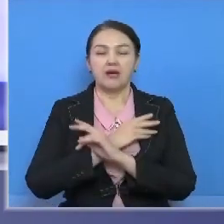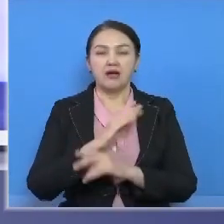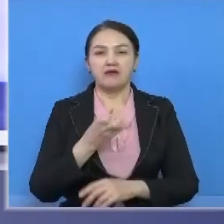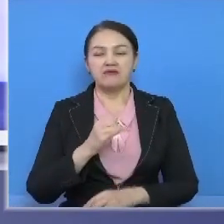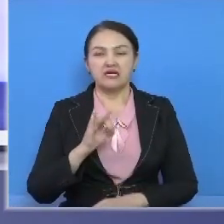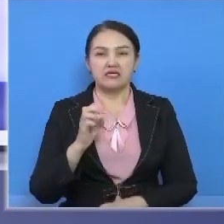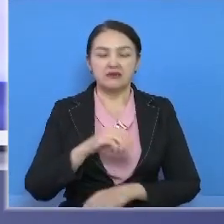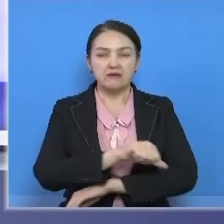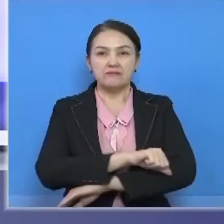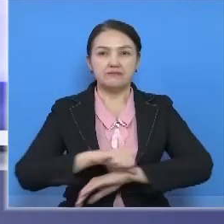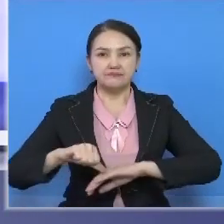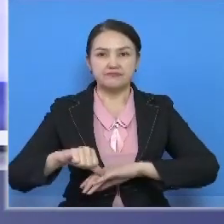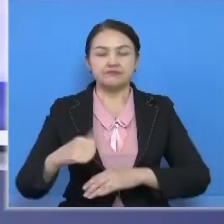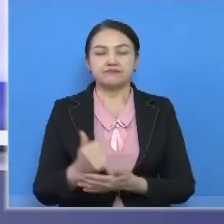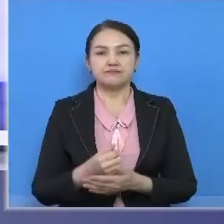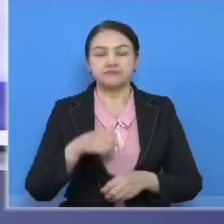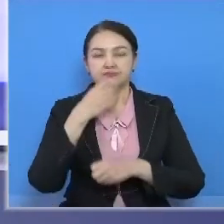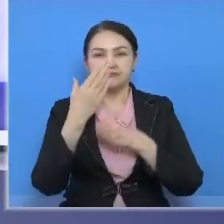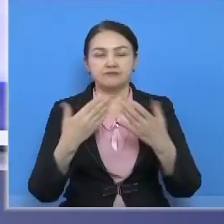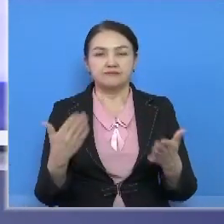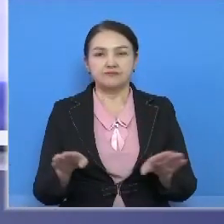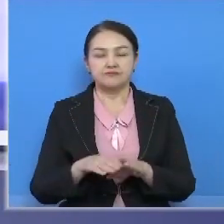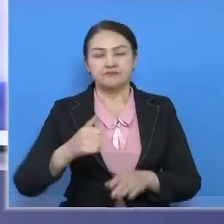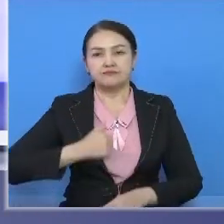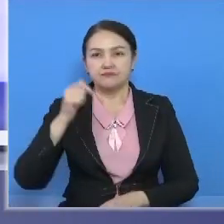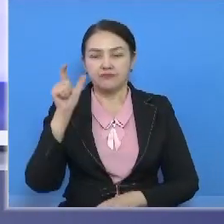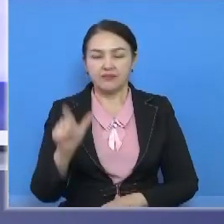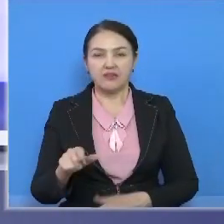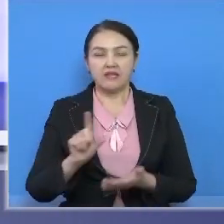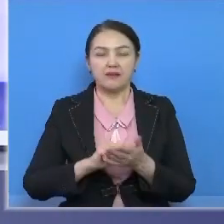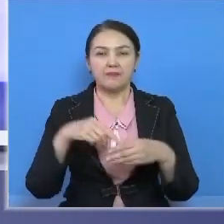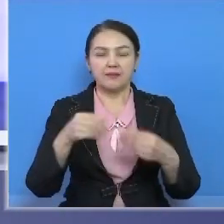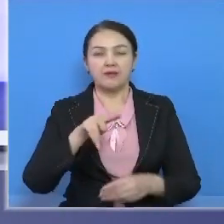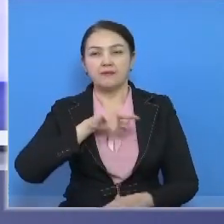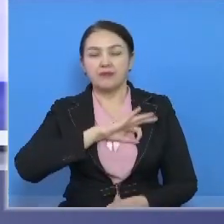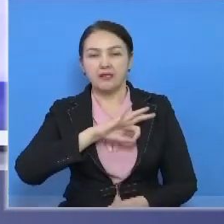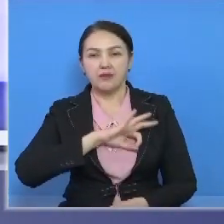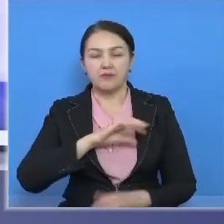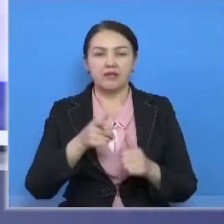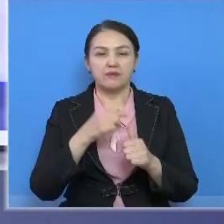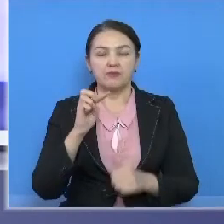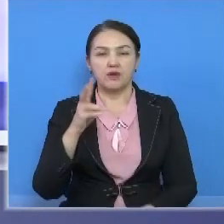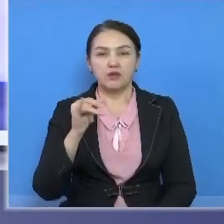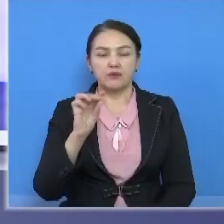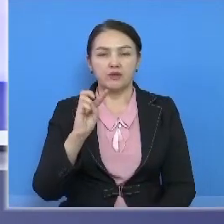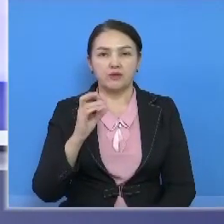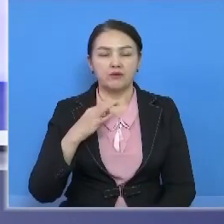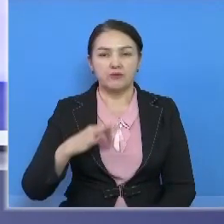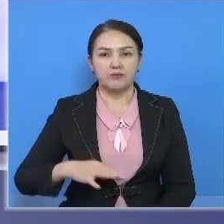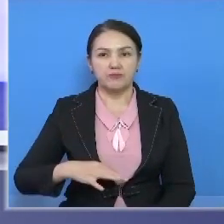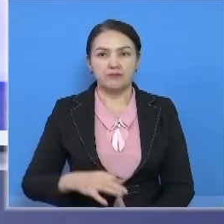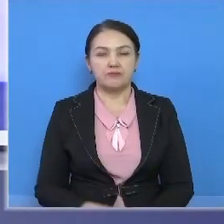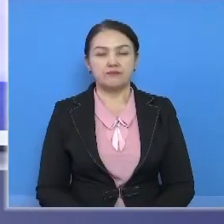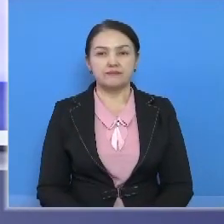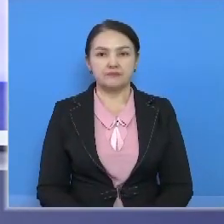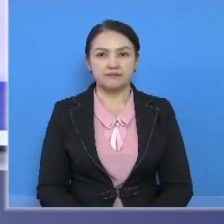таджико-афганской границе. Военнослужащие возложили цветы к монументу солдатам, а ветеранам были вручены медали имени Бауыржана Момышулы. Подробнее в материале